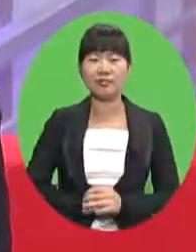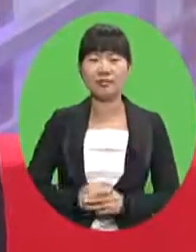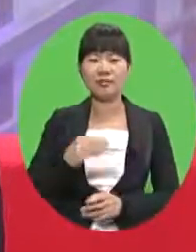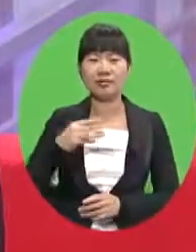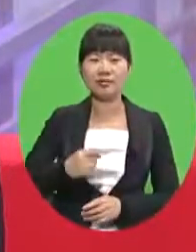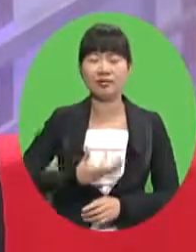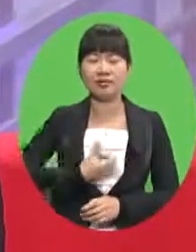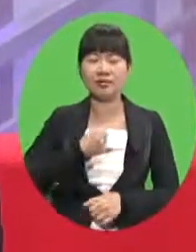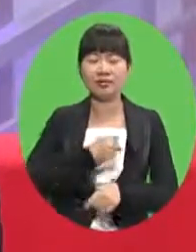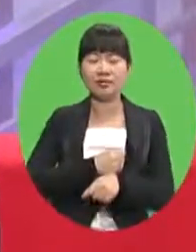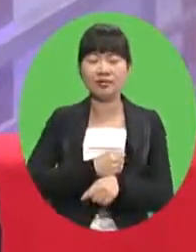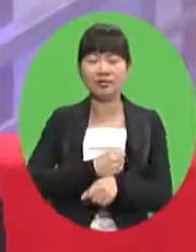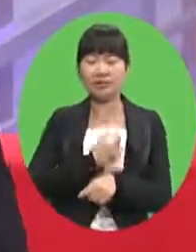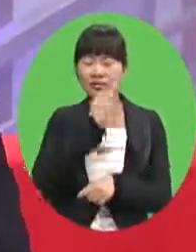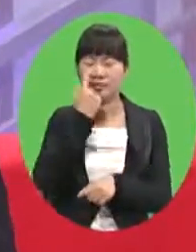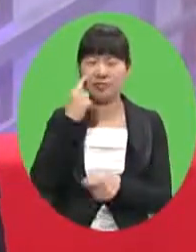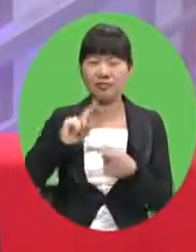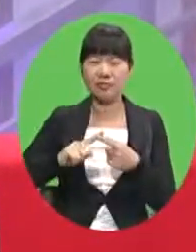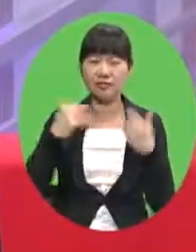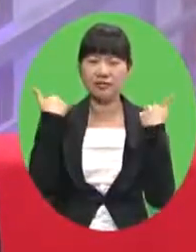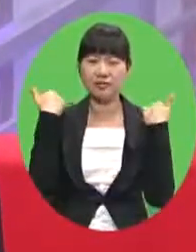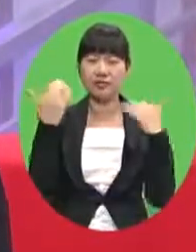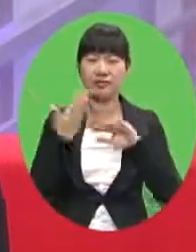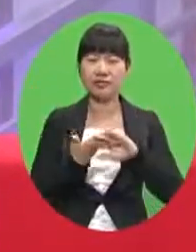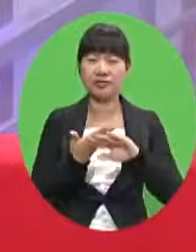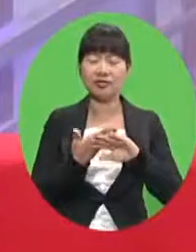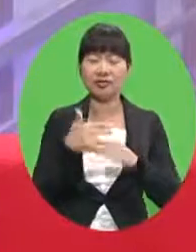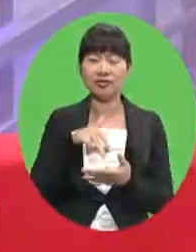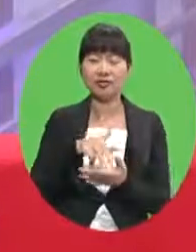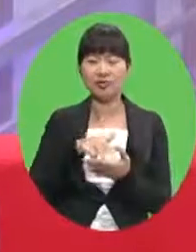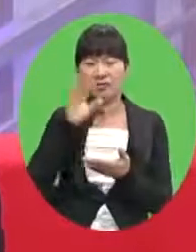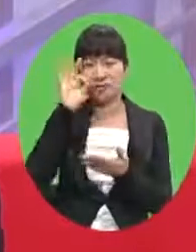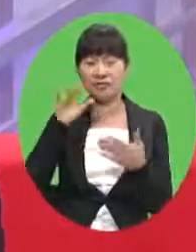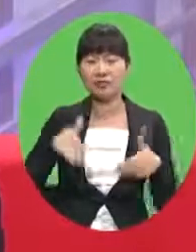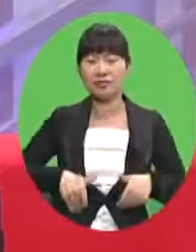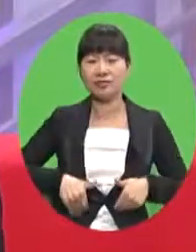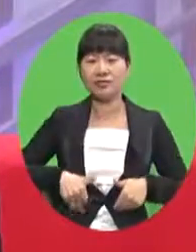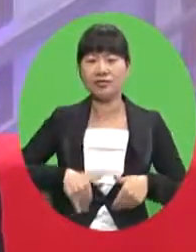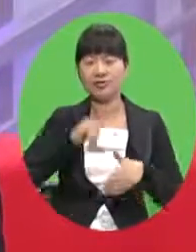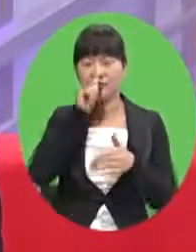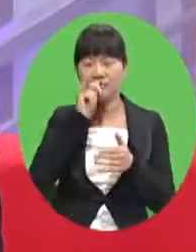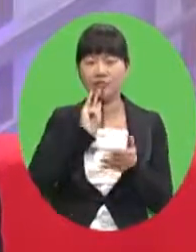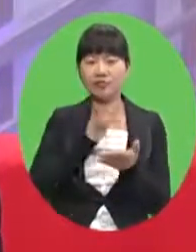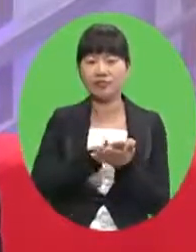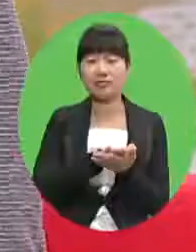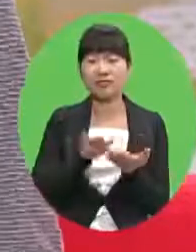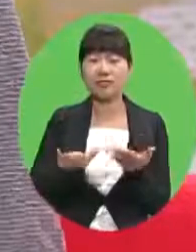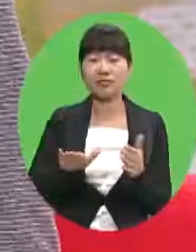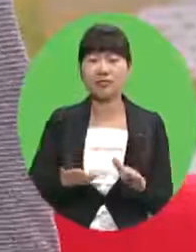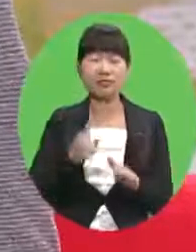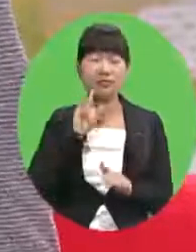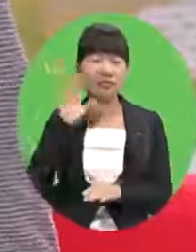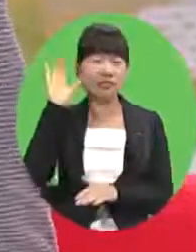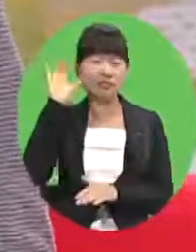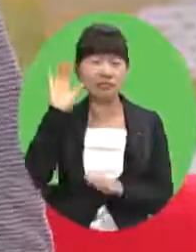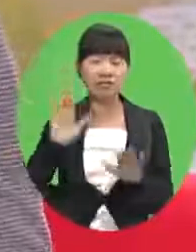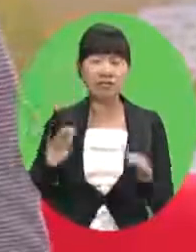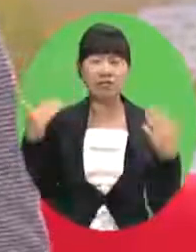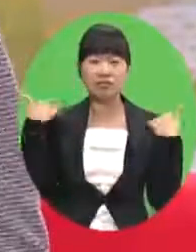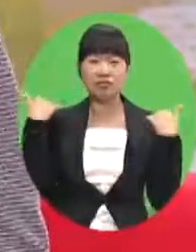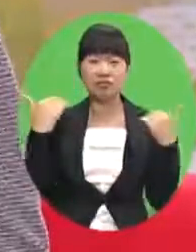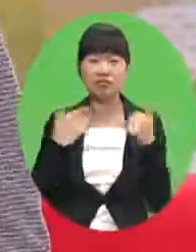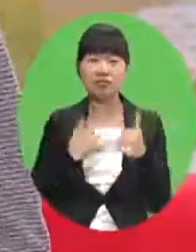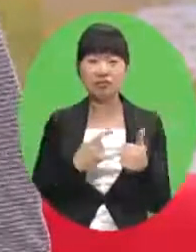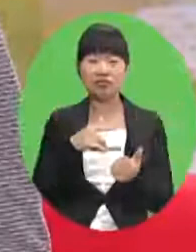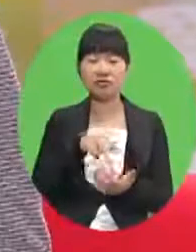트라우마에 대한 후유증은 조금 성인과는 좀 다르게 다른 관점에서 봐야 될 필요도 있습니다. 네. 아우 말만 들어도